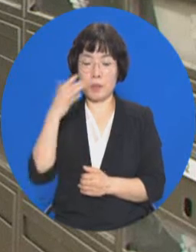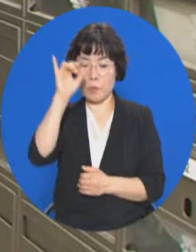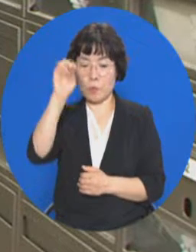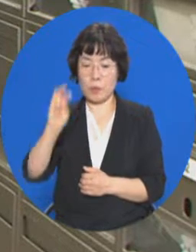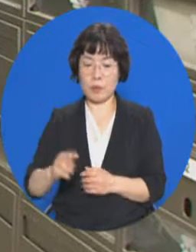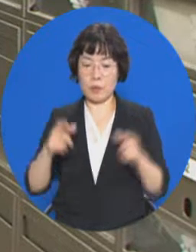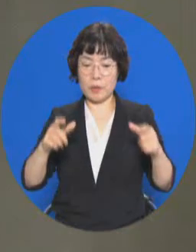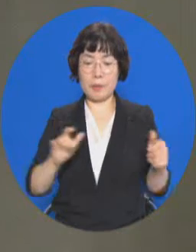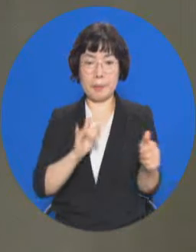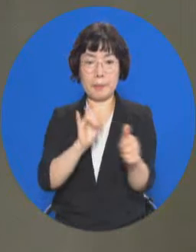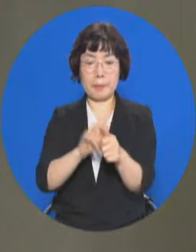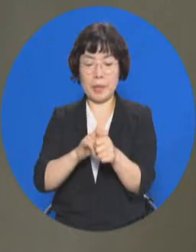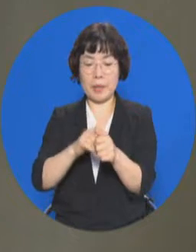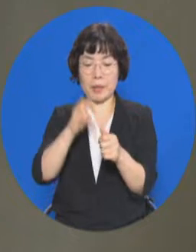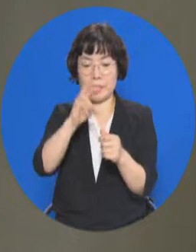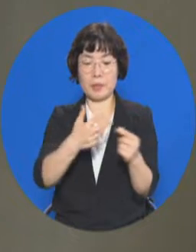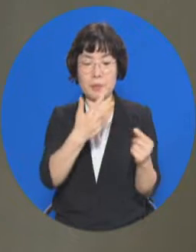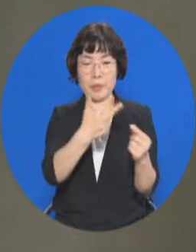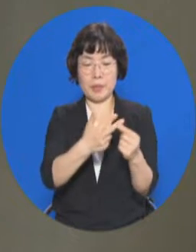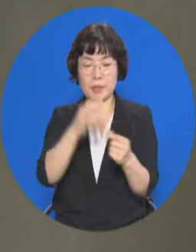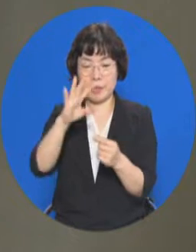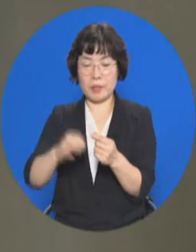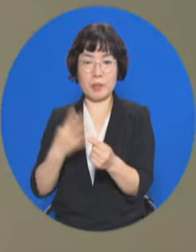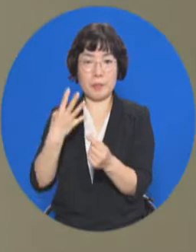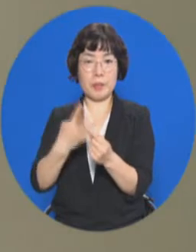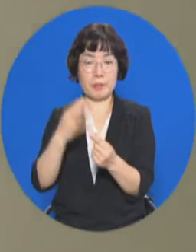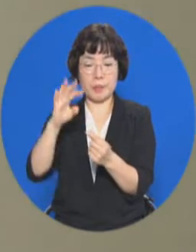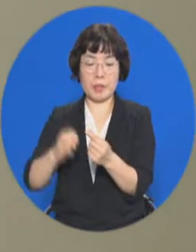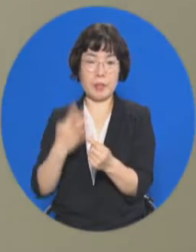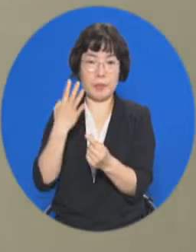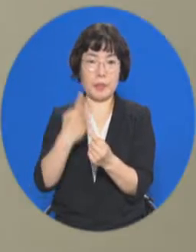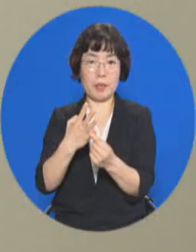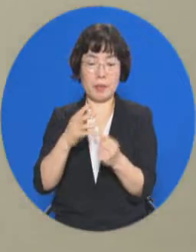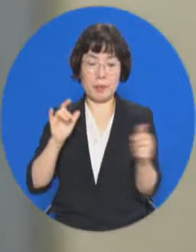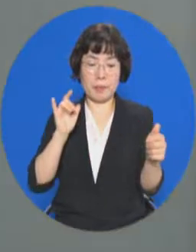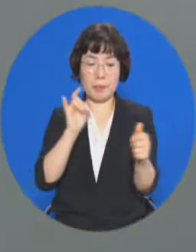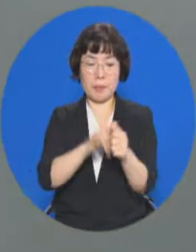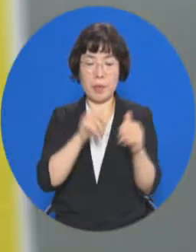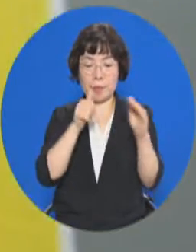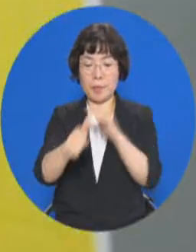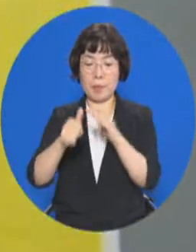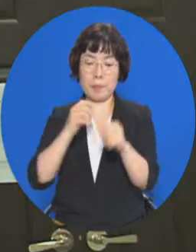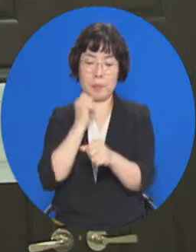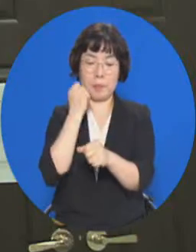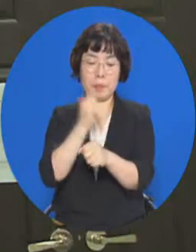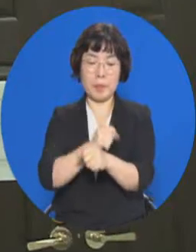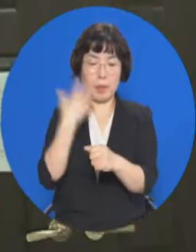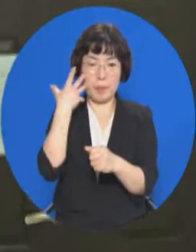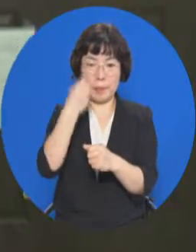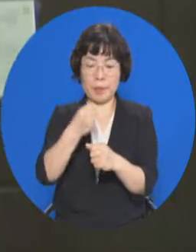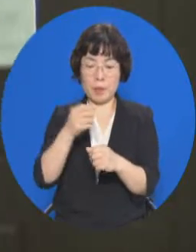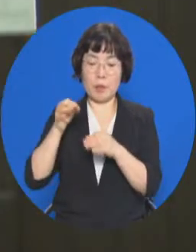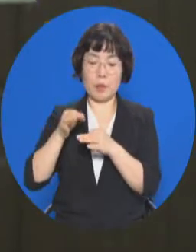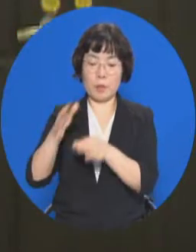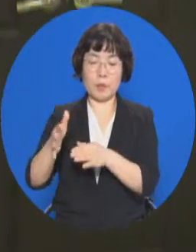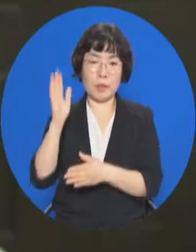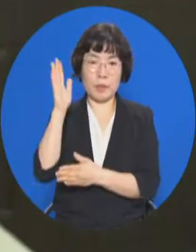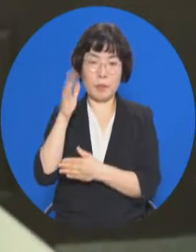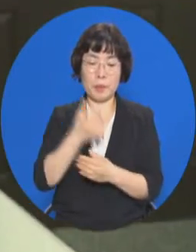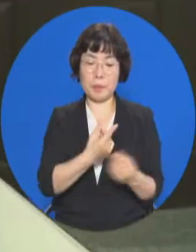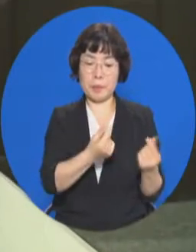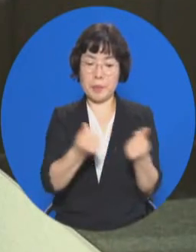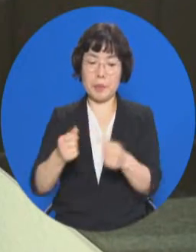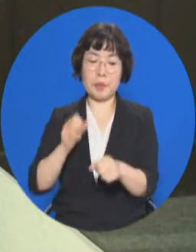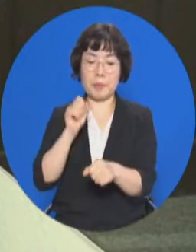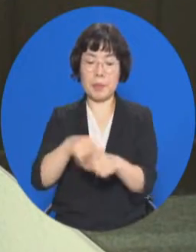광주에서 잇따라 확진된 광주 37번째, 43번째, 44번째 확진자가 다녀간 오피스텔과 목포의 투자 설명회는 비슷한